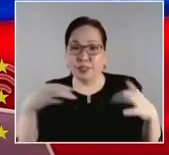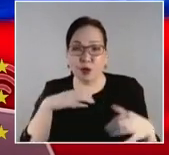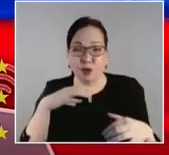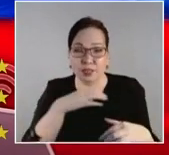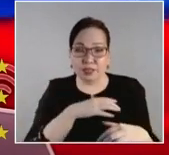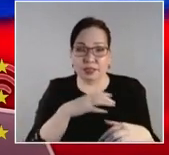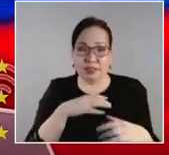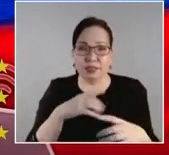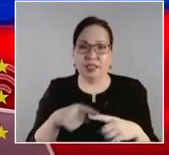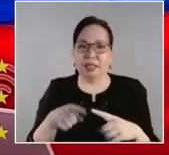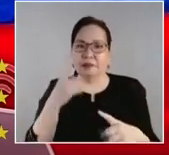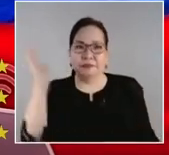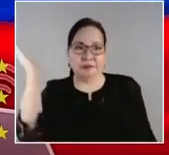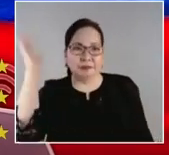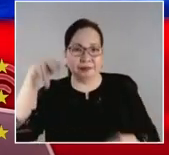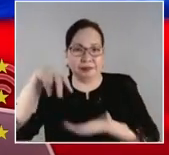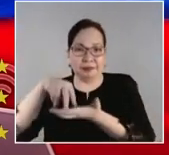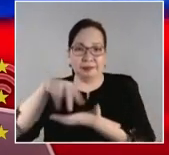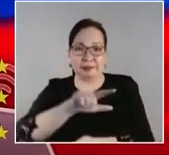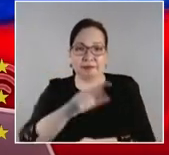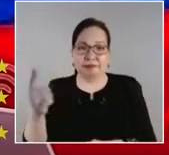resource speakers, they did not know